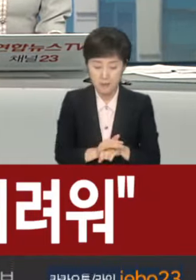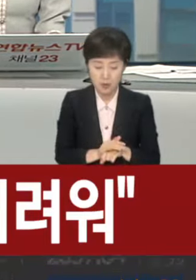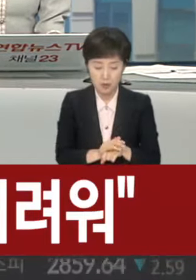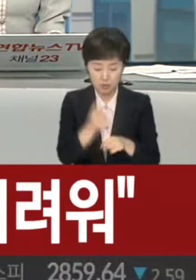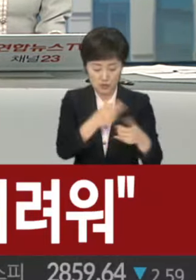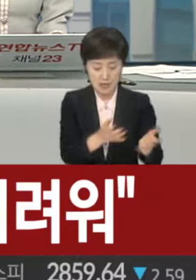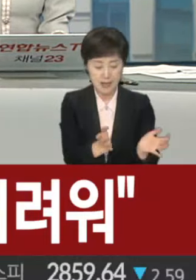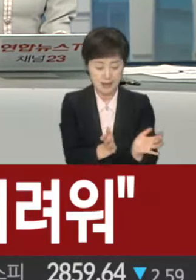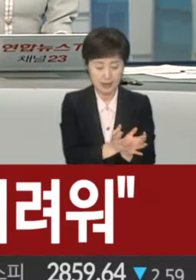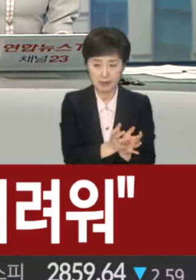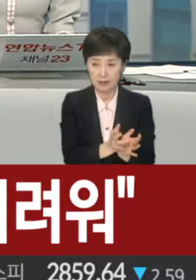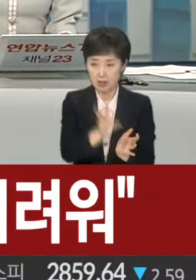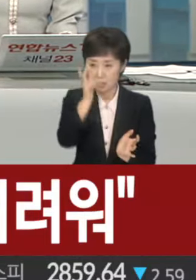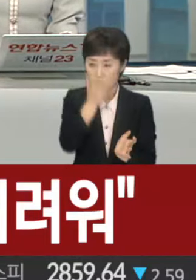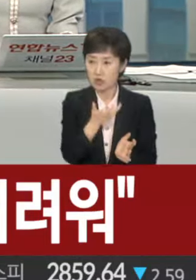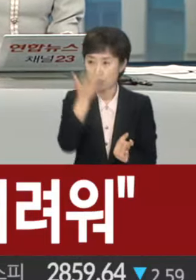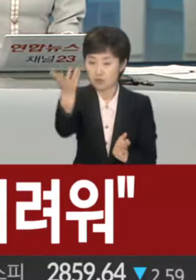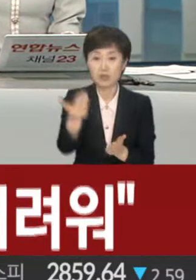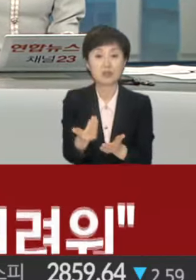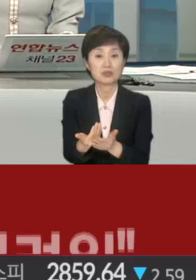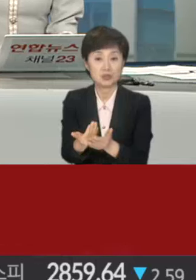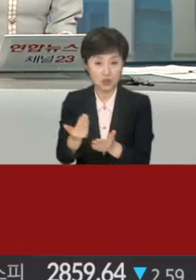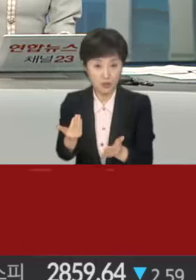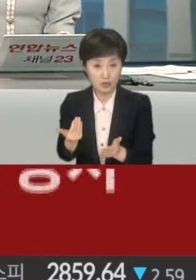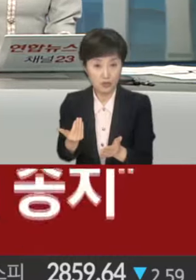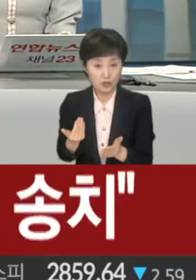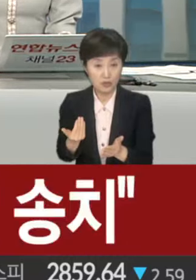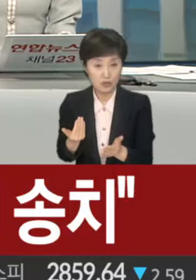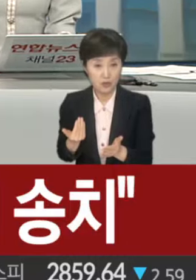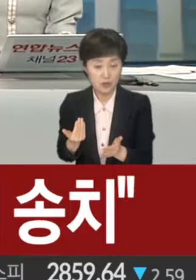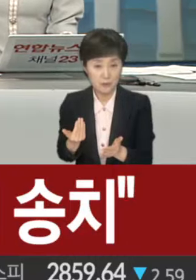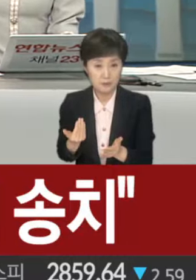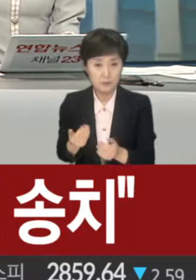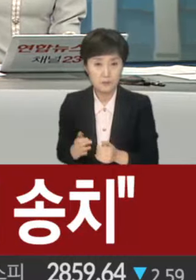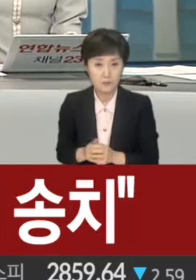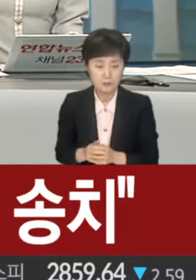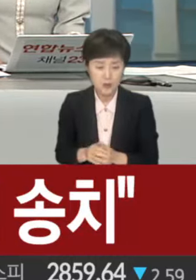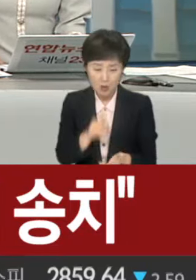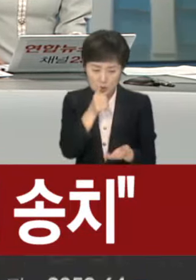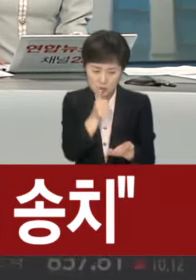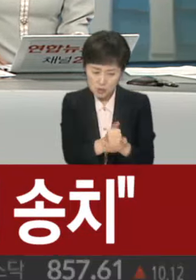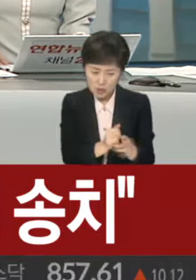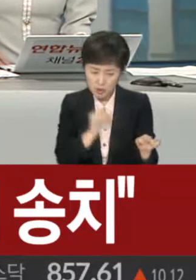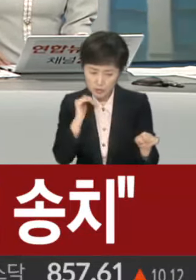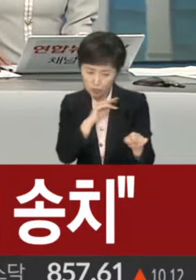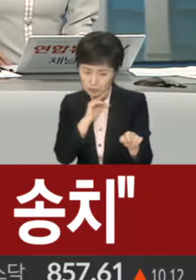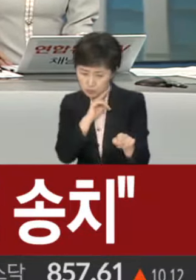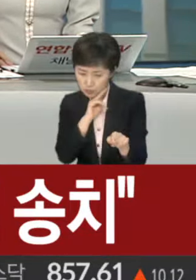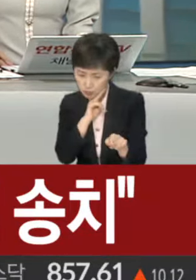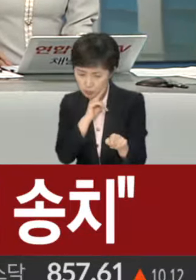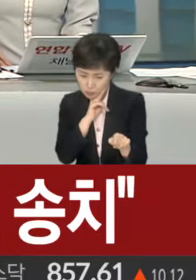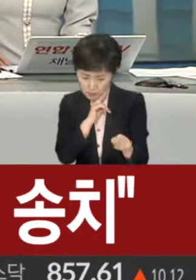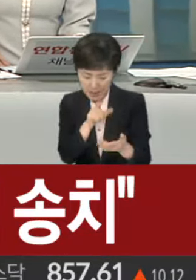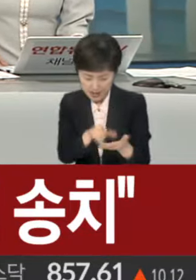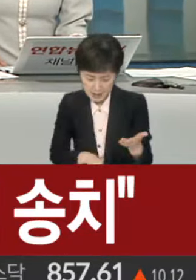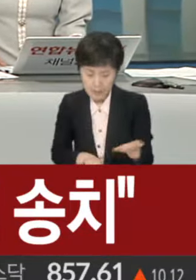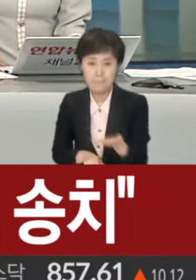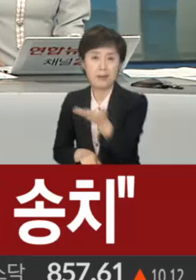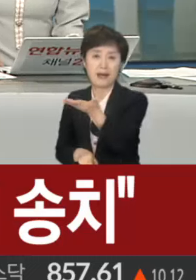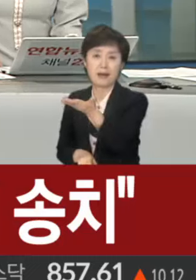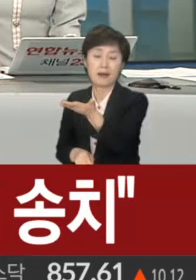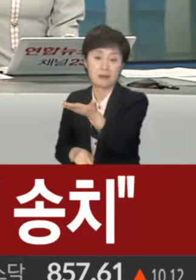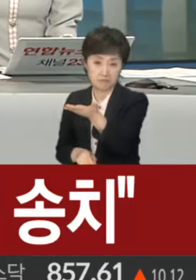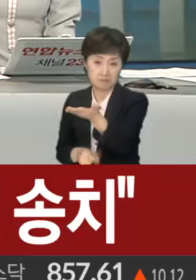하고 경찰로 이첩하기 전에 그 내사 단계죠. 수사권이 없는 조사에서 혐의를 특정했다. 그러니까 이게 적법한가에 대한 물음도 있었고